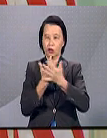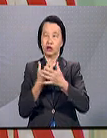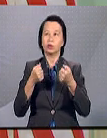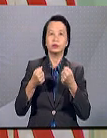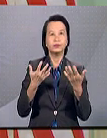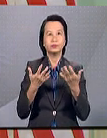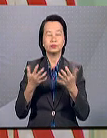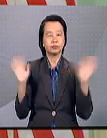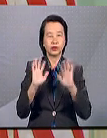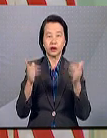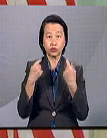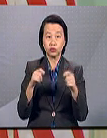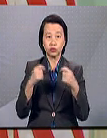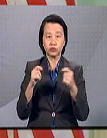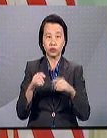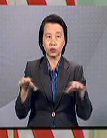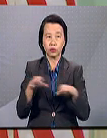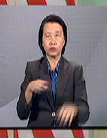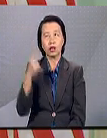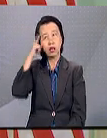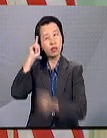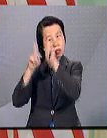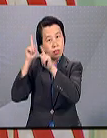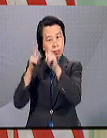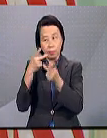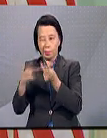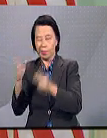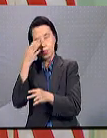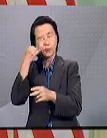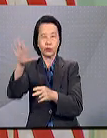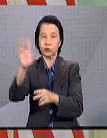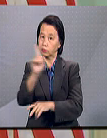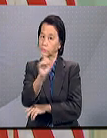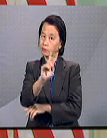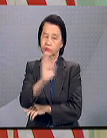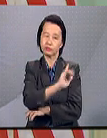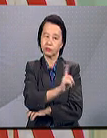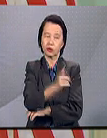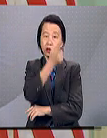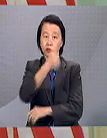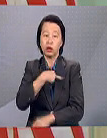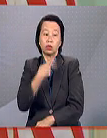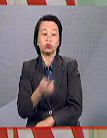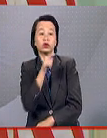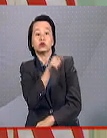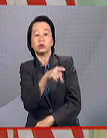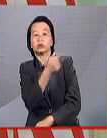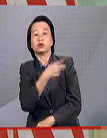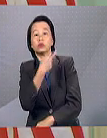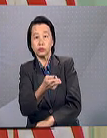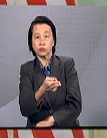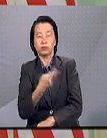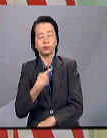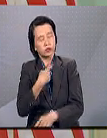nak membuat satu-satu perkara yang bertentangan dengan apa yang kita arahkan, kerana yang rugi akhirnya mereka. Kita